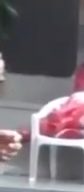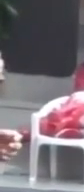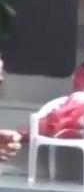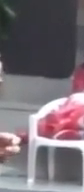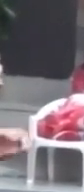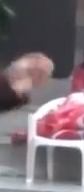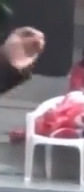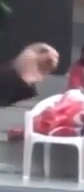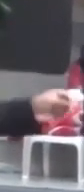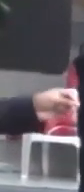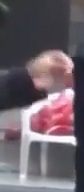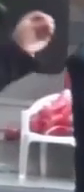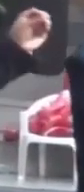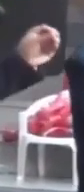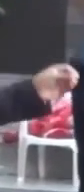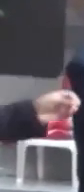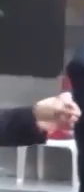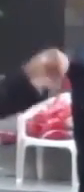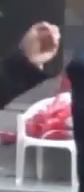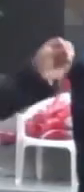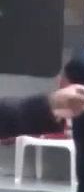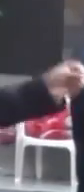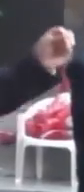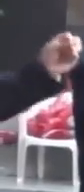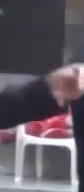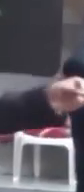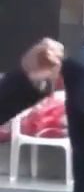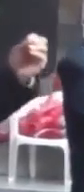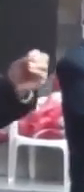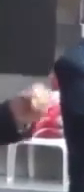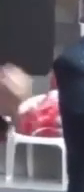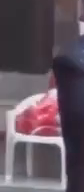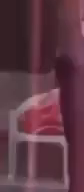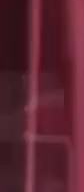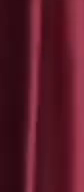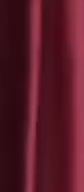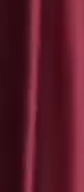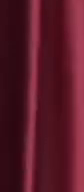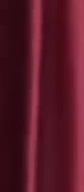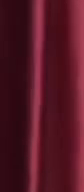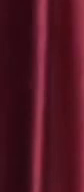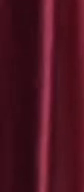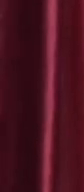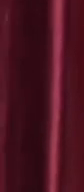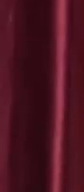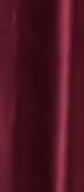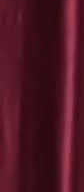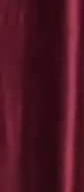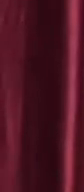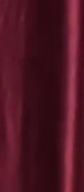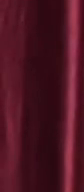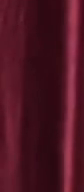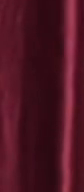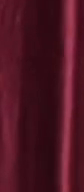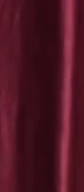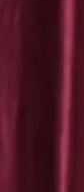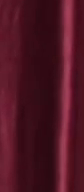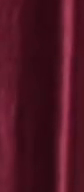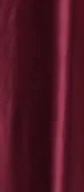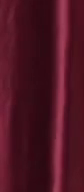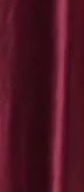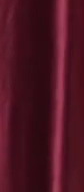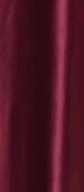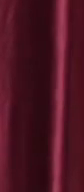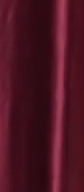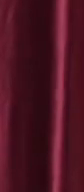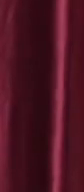taken in. జీవ జలము జీవాహారమైన దేవుని రొట్టె ద్వారా అవి జీవిస్తాయి. So we need to pray every time. కనుక ప్రతిసారి